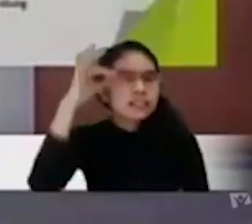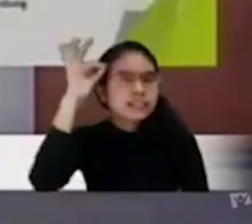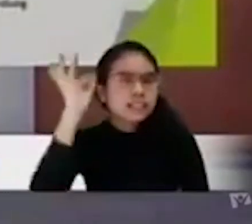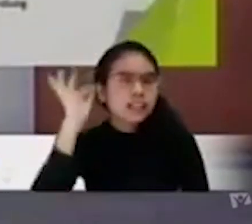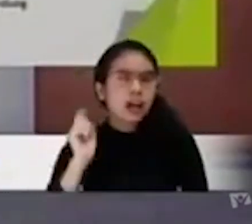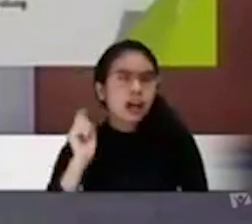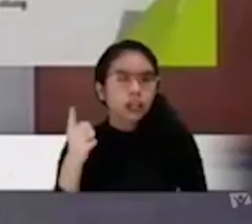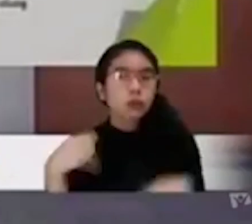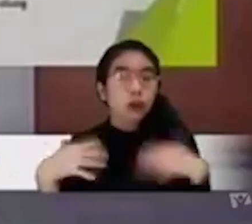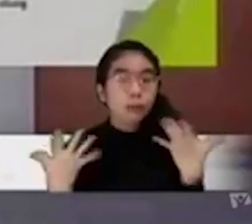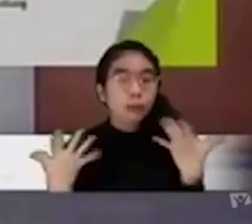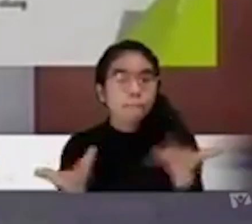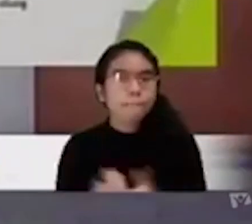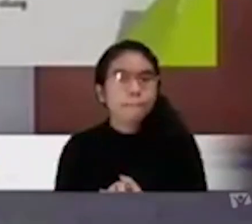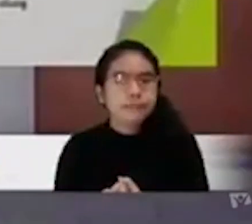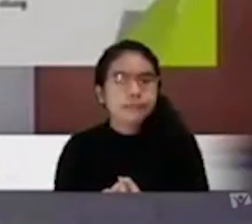penting.